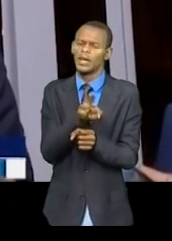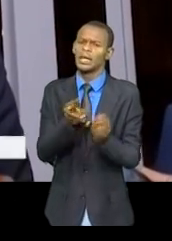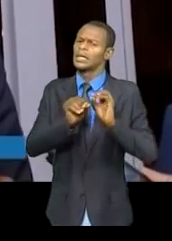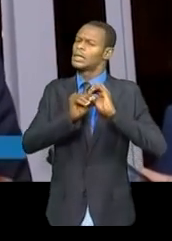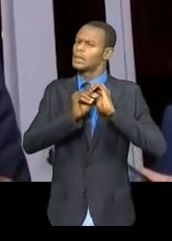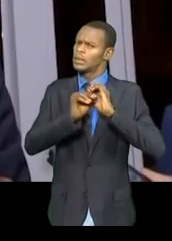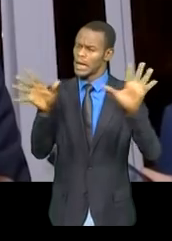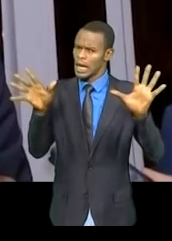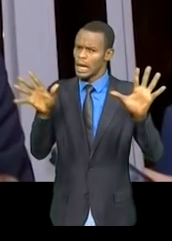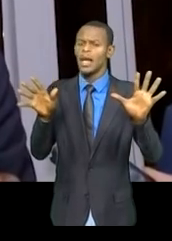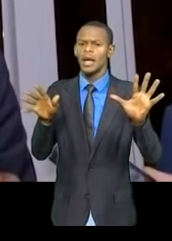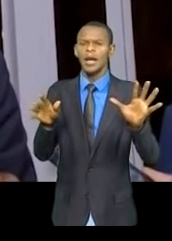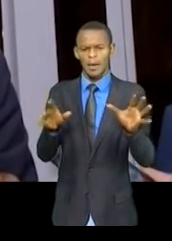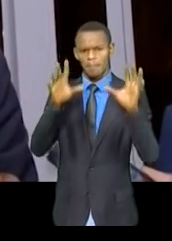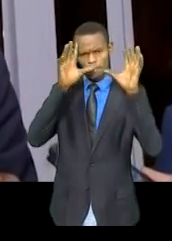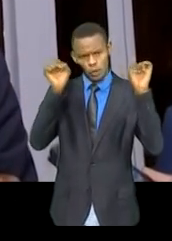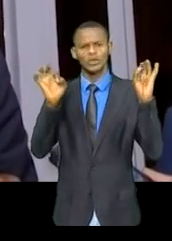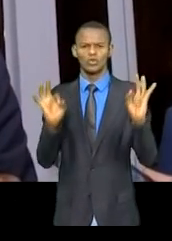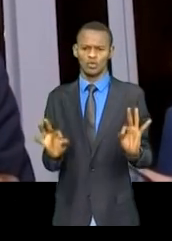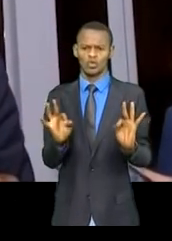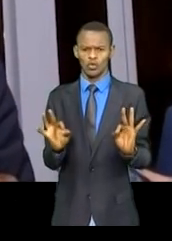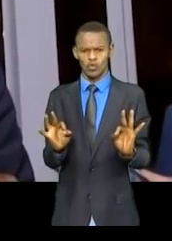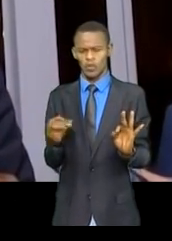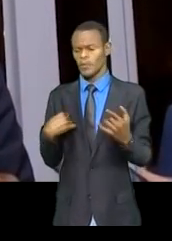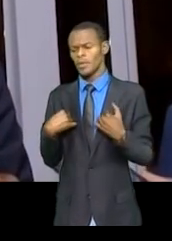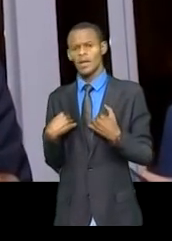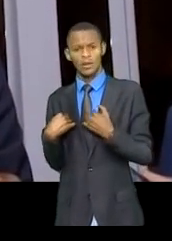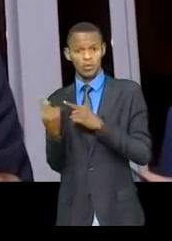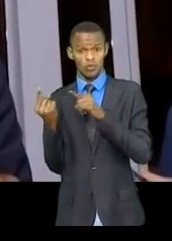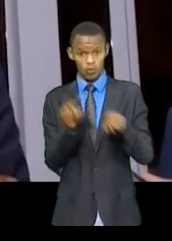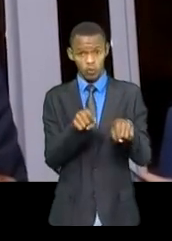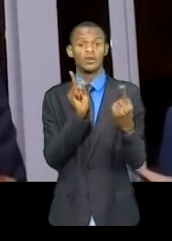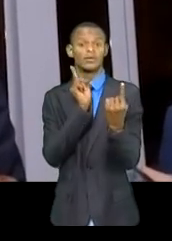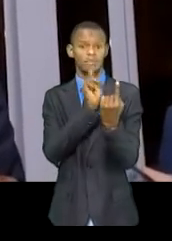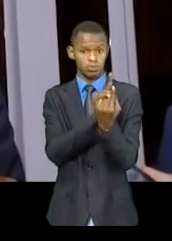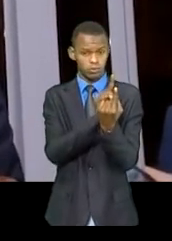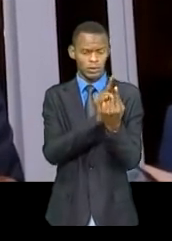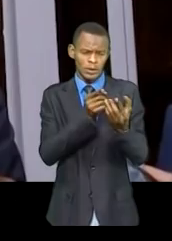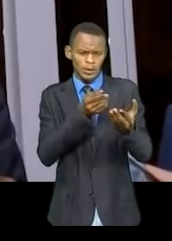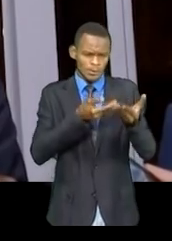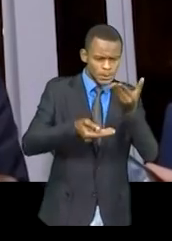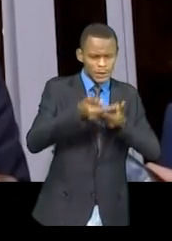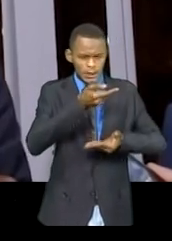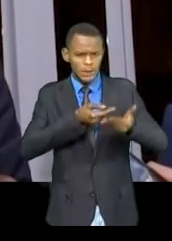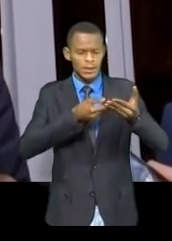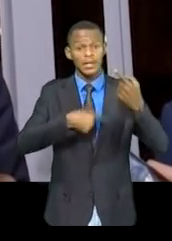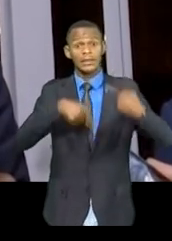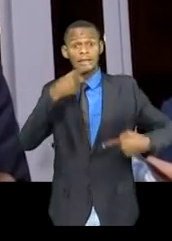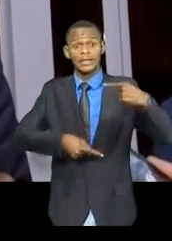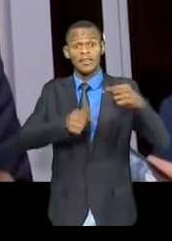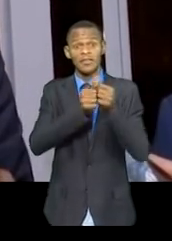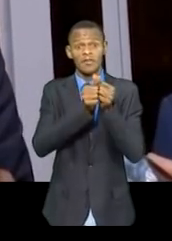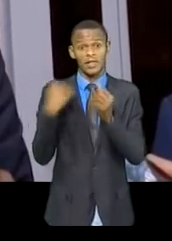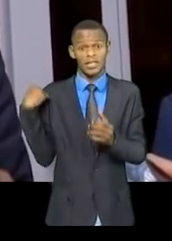À cela, nous avons bénéficié de la compréhension du chef de l'État par rapport à la situation au Mali, qu'il connaît très